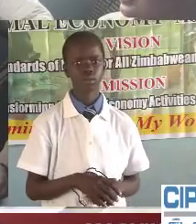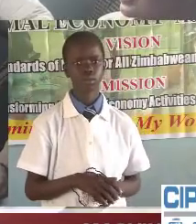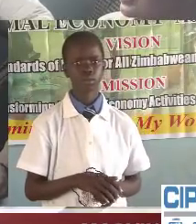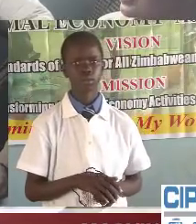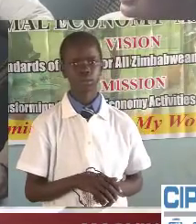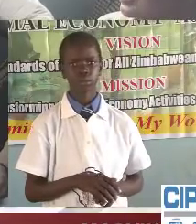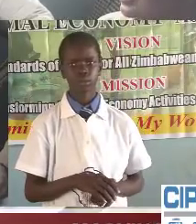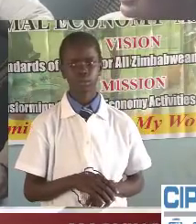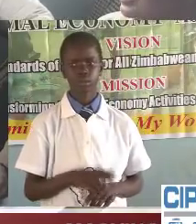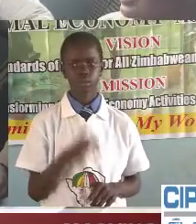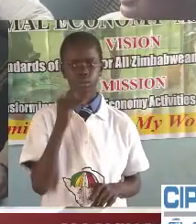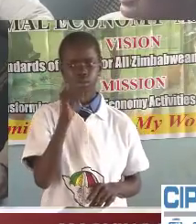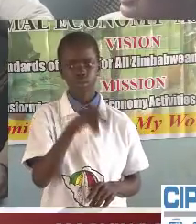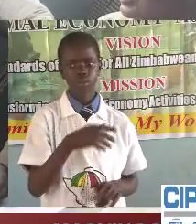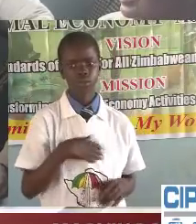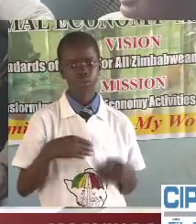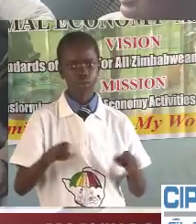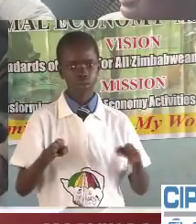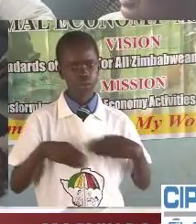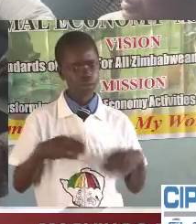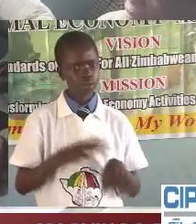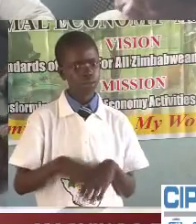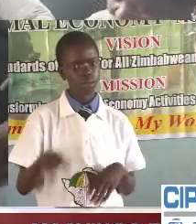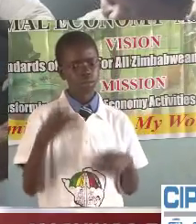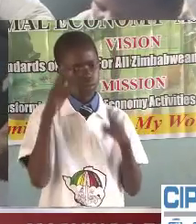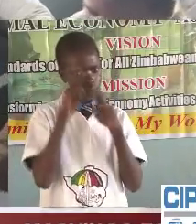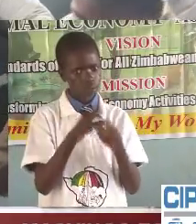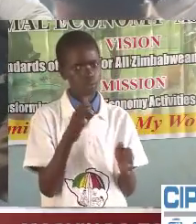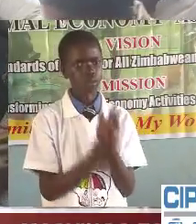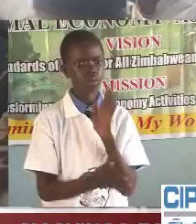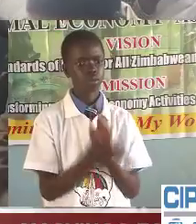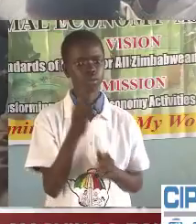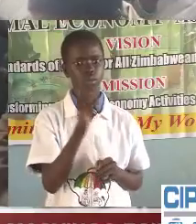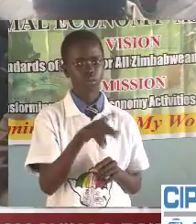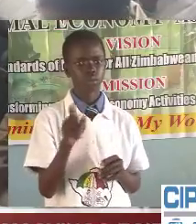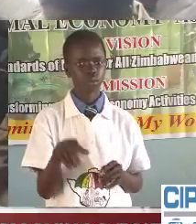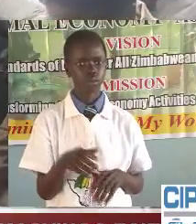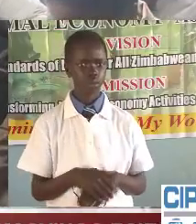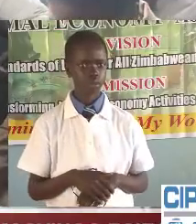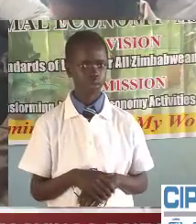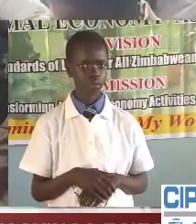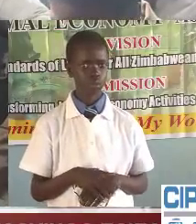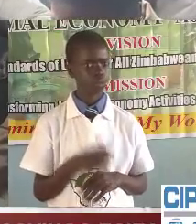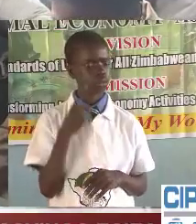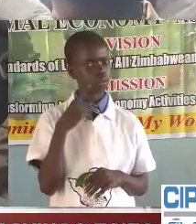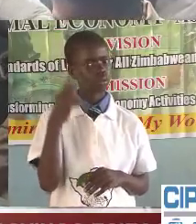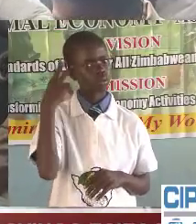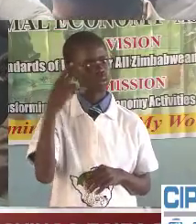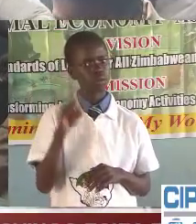haatotitendi. Pose hatitendewi. Saka we are still out of Masvingo.